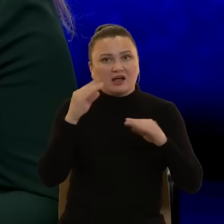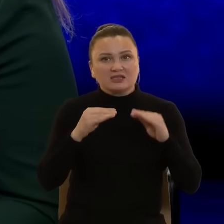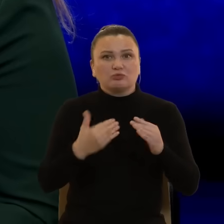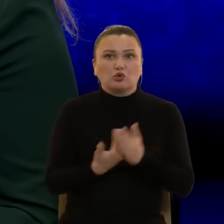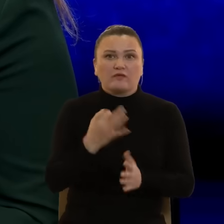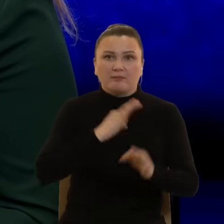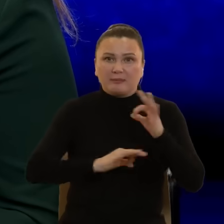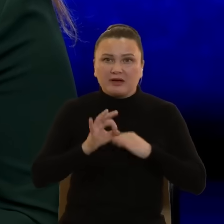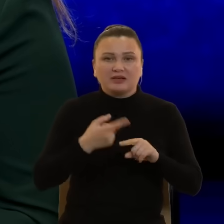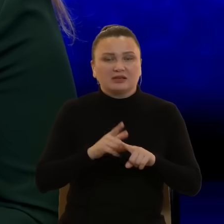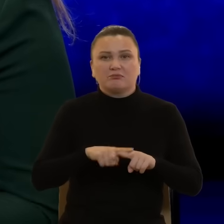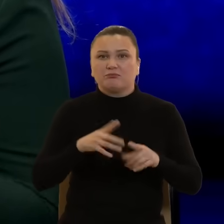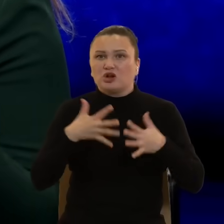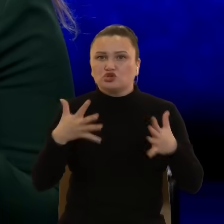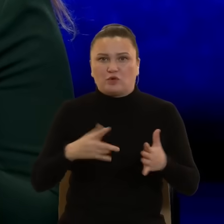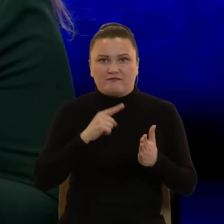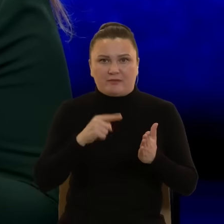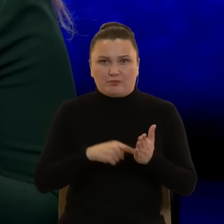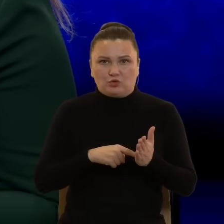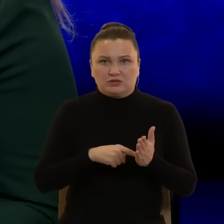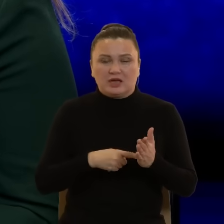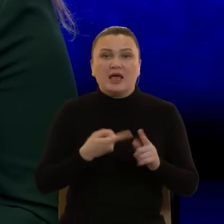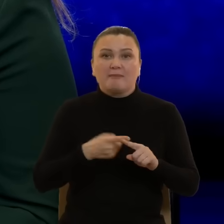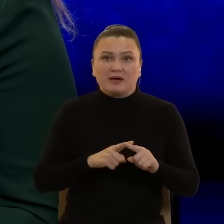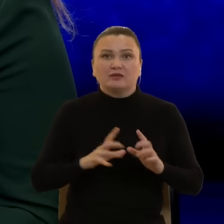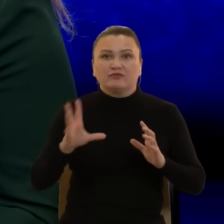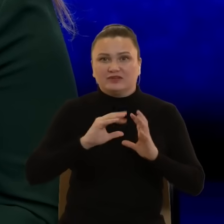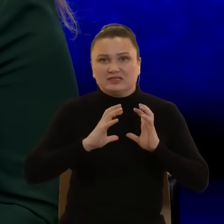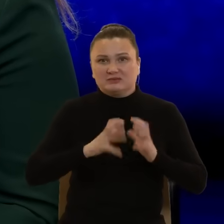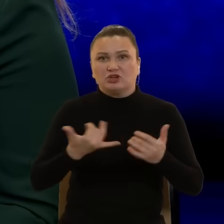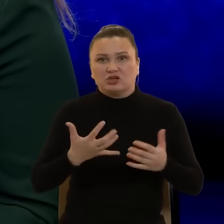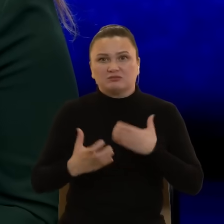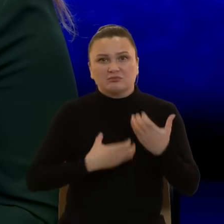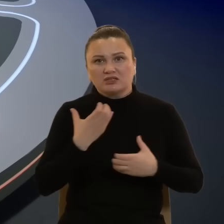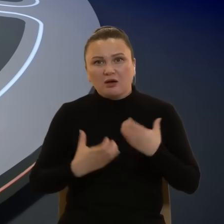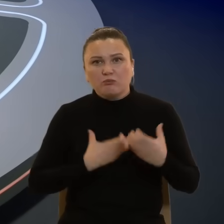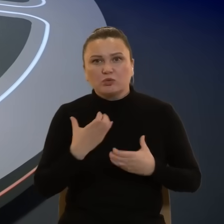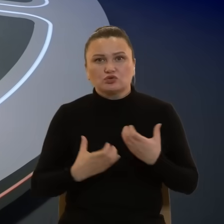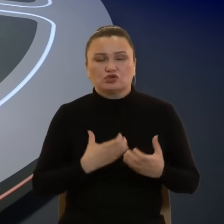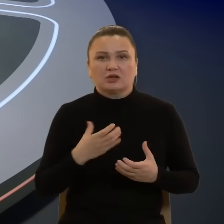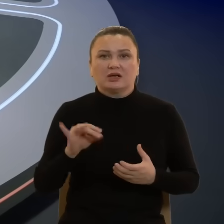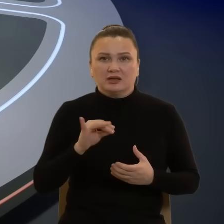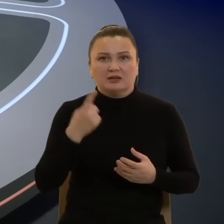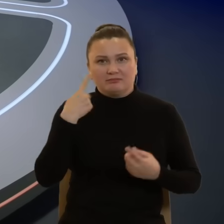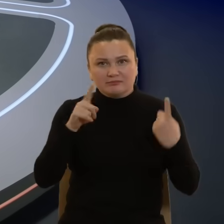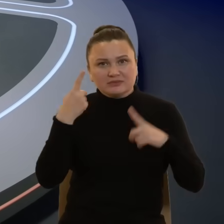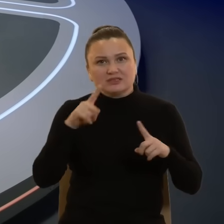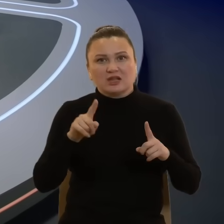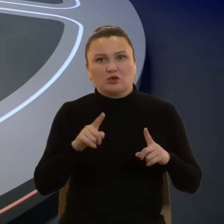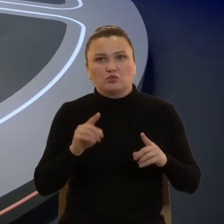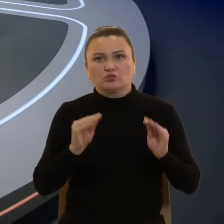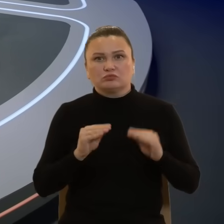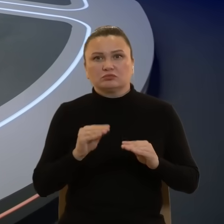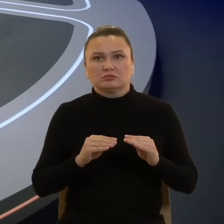большой вопрос. Именно поэтому сейчас глобально мировое сообщество этой проблемой озабочено, и создаются,